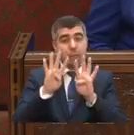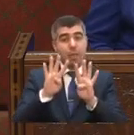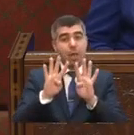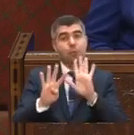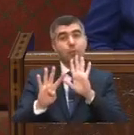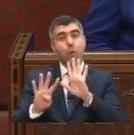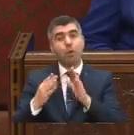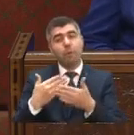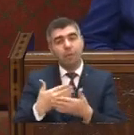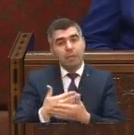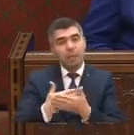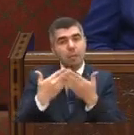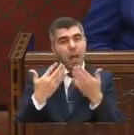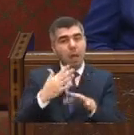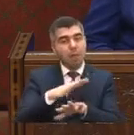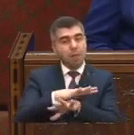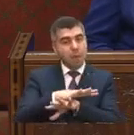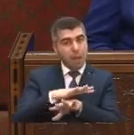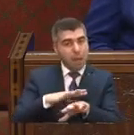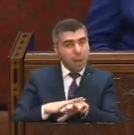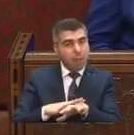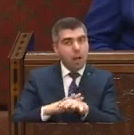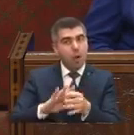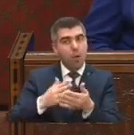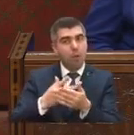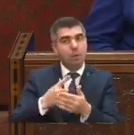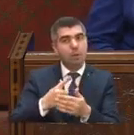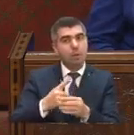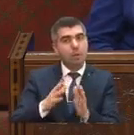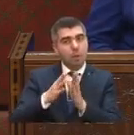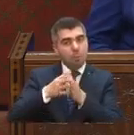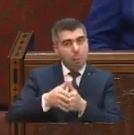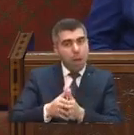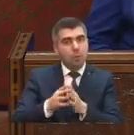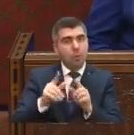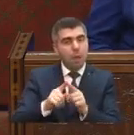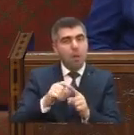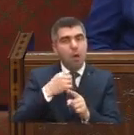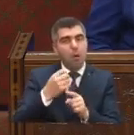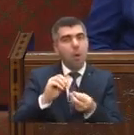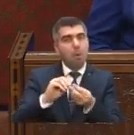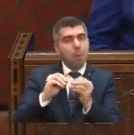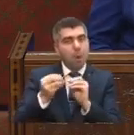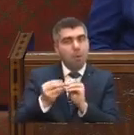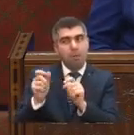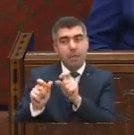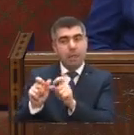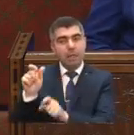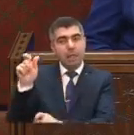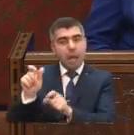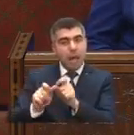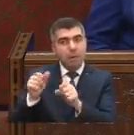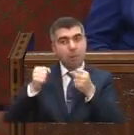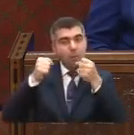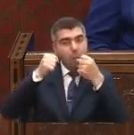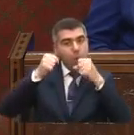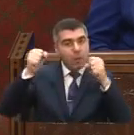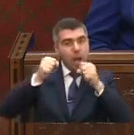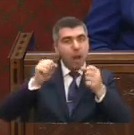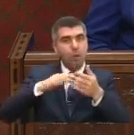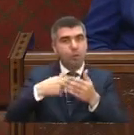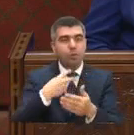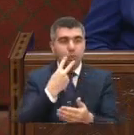مع السيد العامل مع السلطات ديال الميناء ديال الناظور باش حلينا الاشكال، لانه كانوا مواطنين اللي اعتصموا واحتجوا.